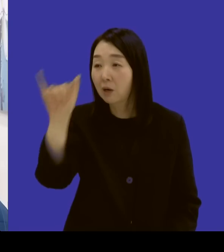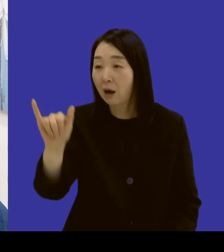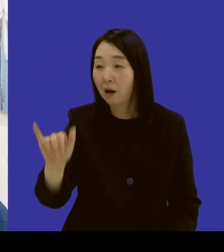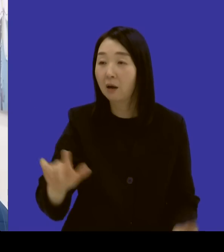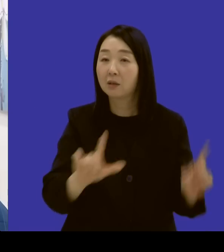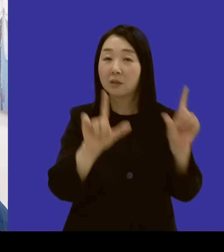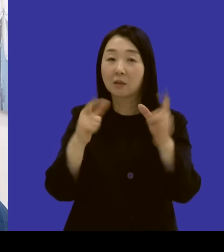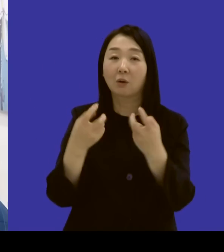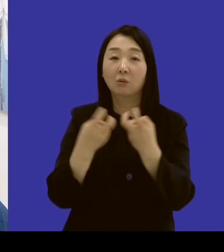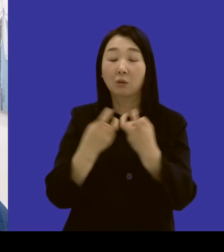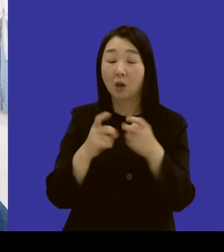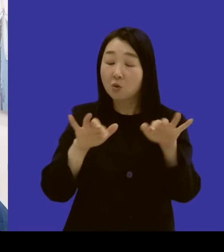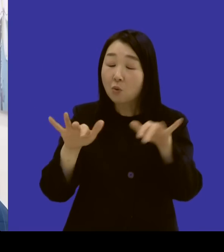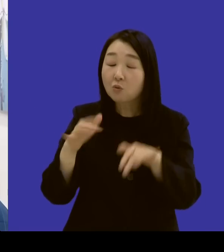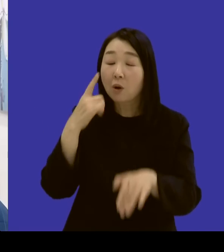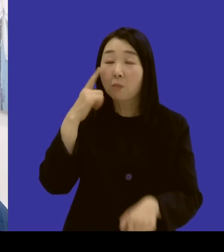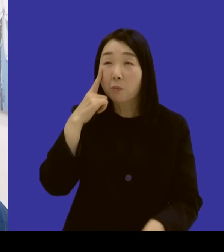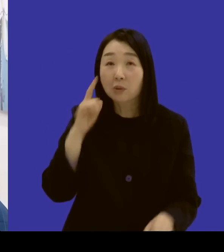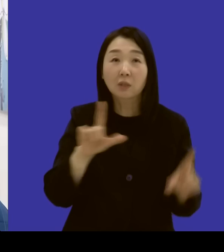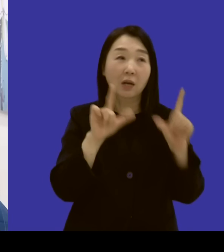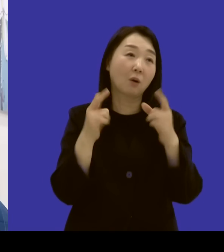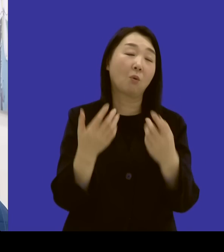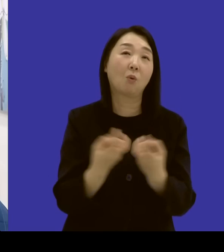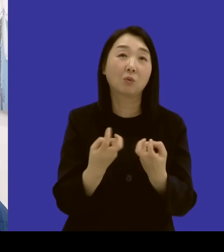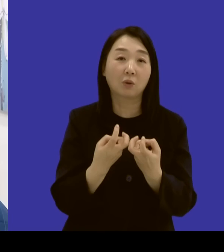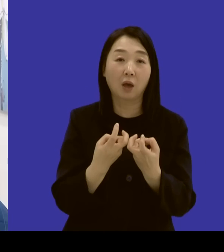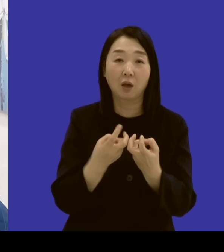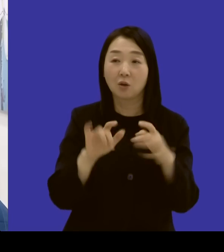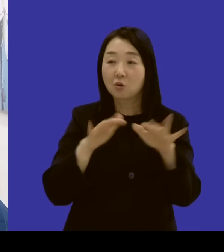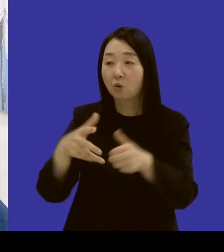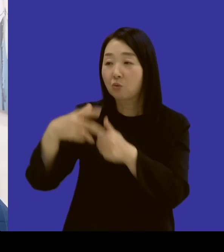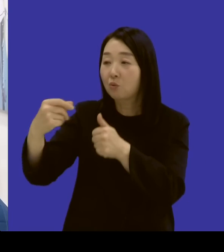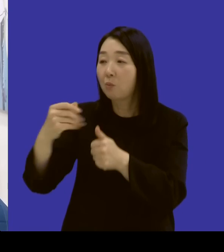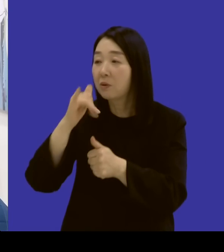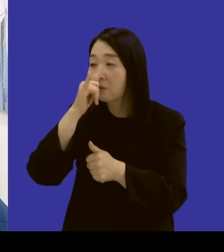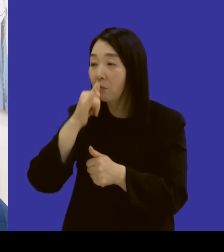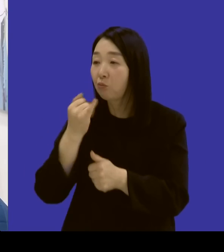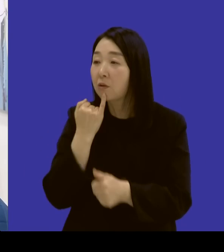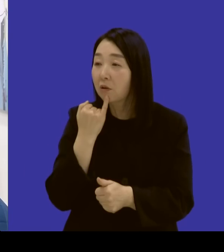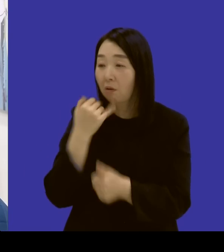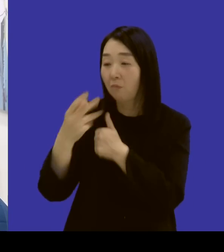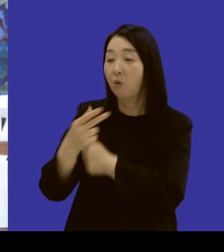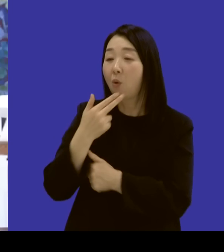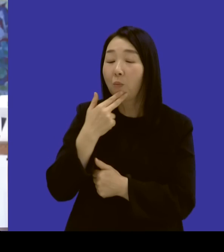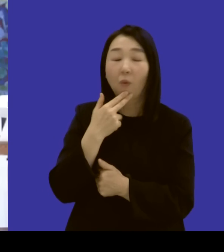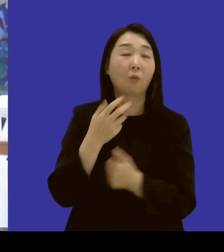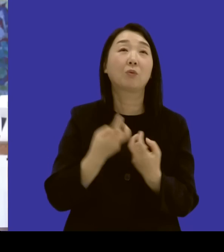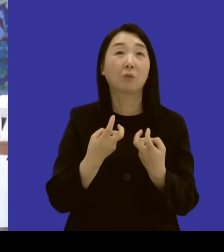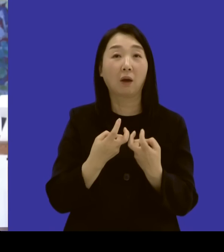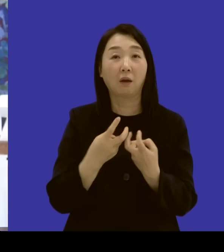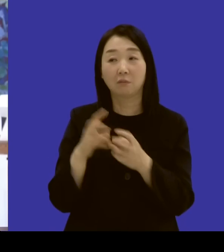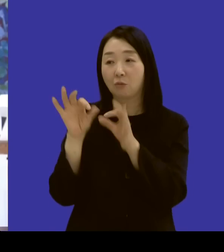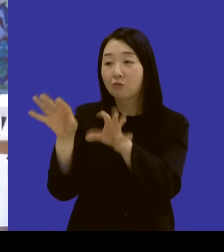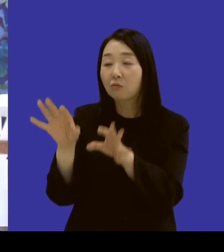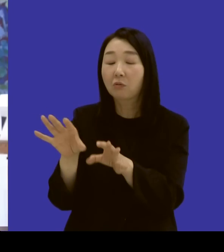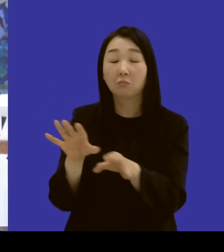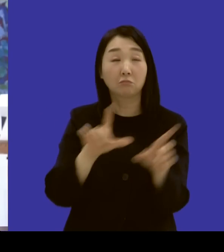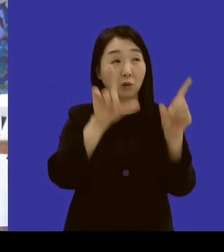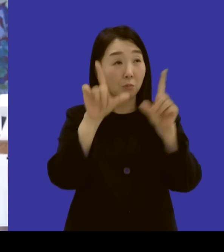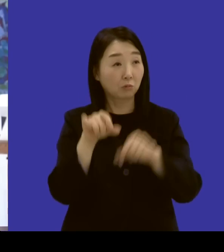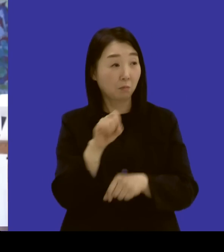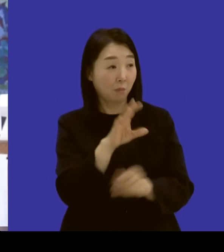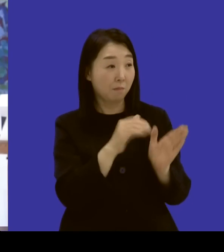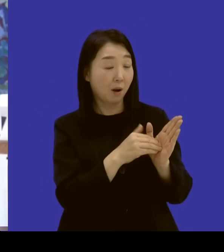그냥 연주만 하면서 어떻게 사는데 연주가 들어올 때가 있고 안 들어올 때가 네. 있는데 그럴 네. 때 제가 재테크하면서 살면 돼. 그러니까